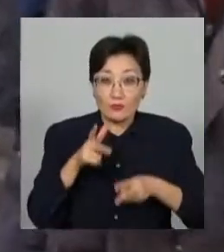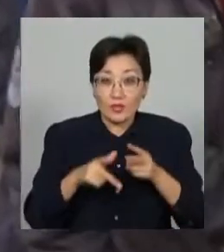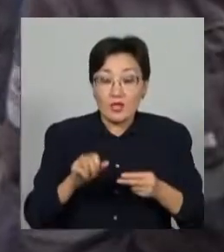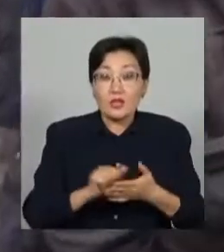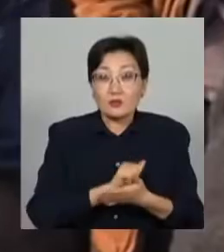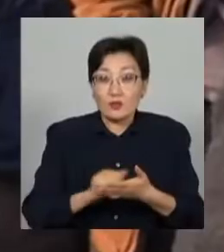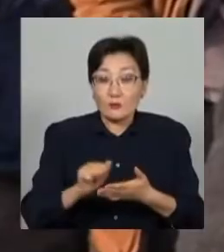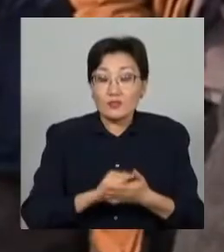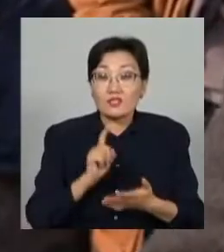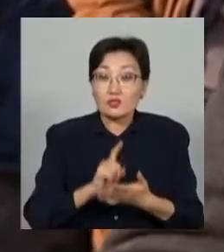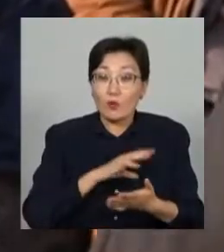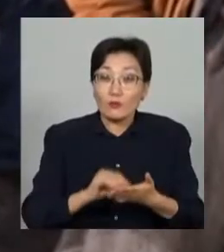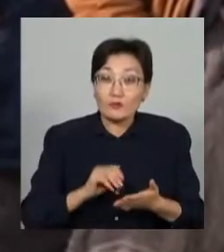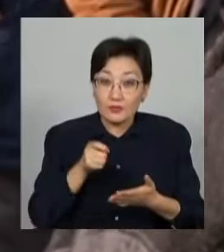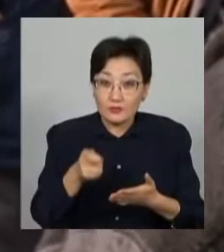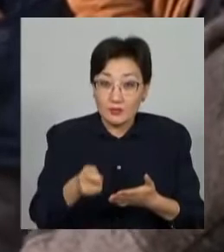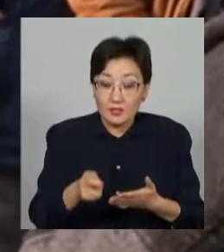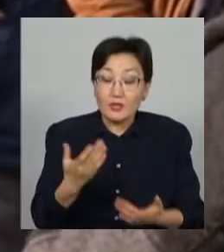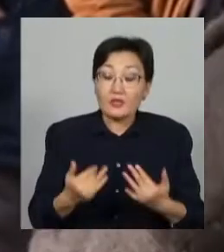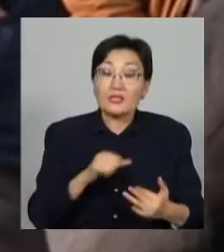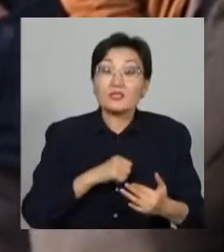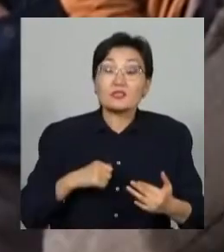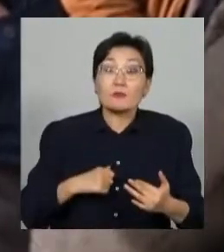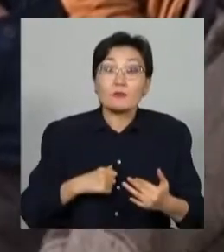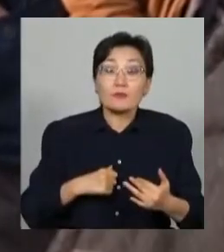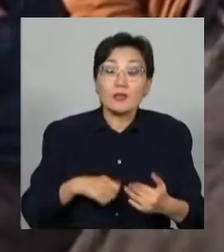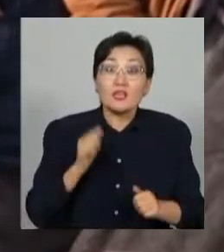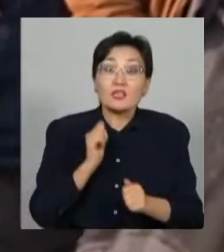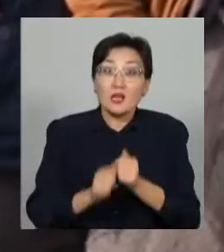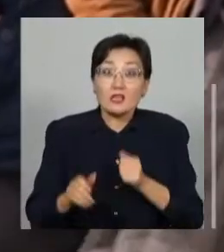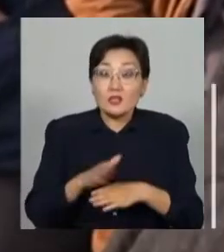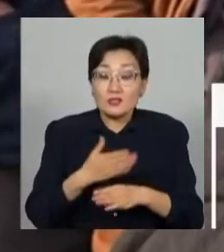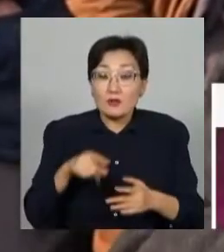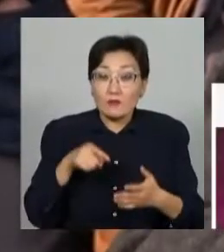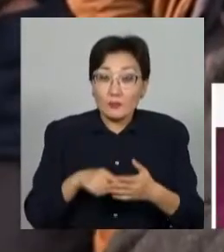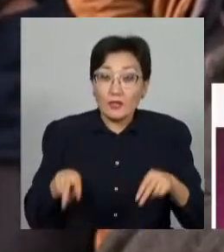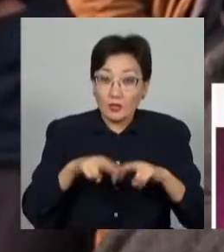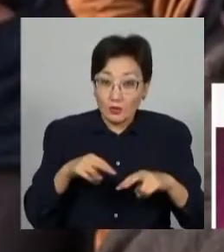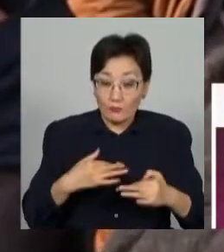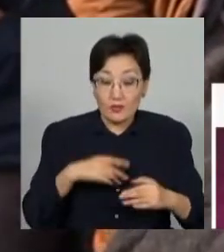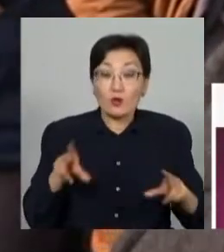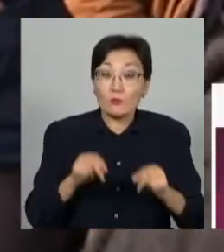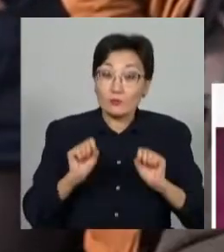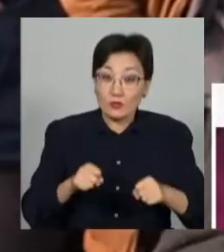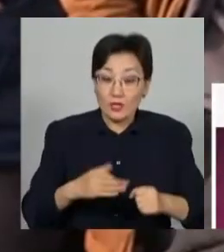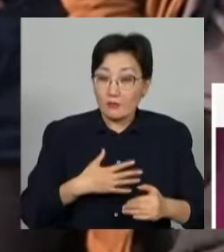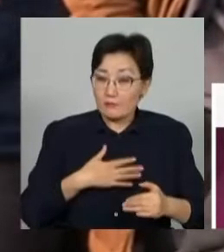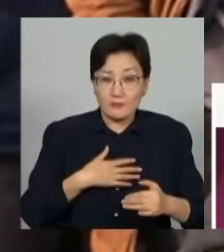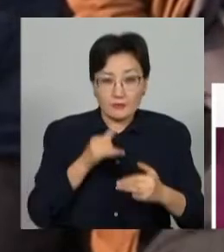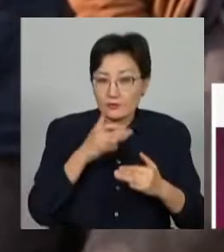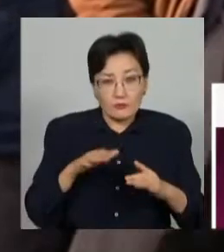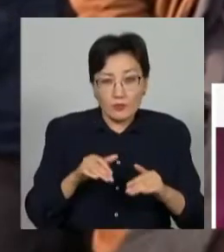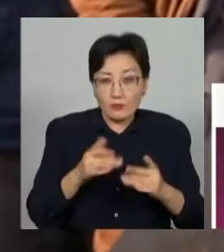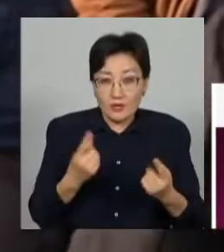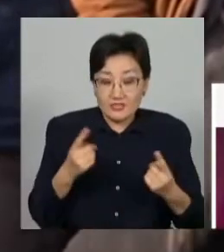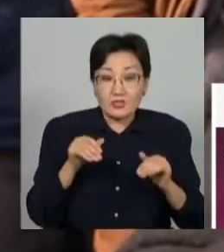қағаз күйінде жолдануы керек. Егер менің қолымда болатын болса, мен әрқайсысын жеке-жеке қарап оны қарастыруға мен уәде берем. Менің қолымда болмасаң кейін